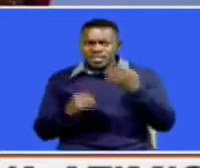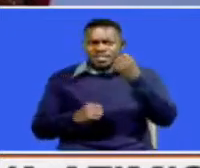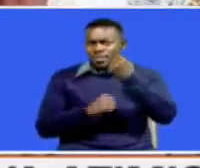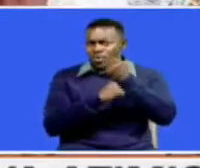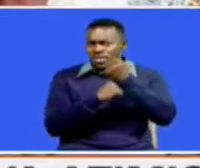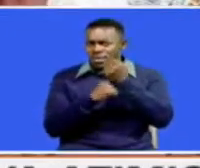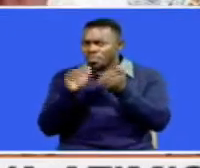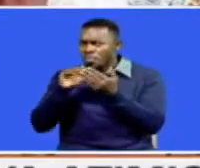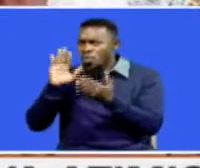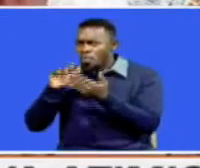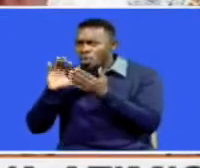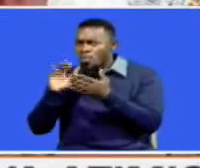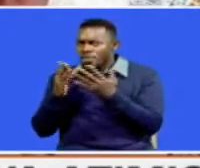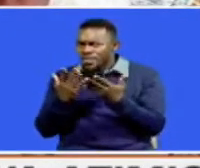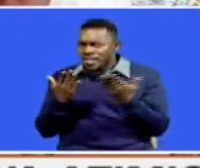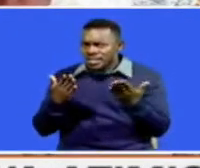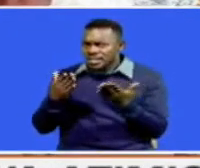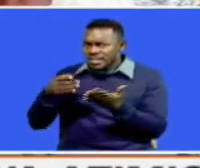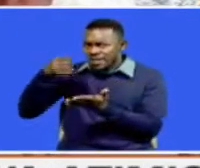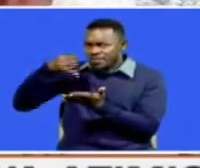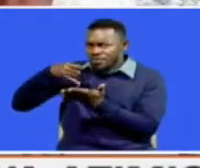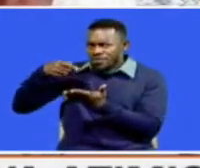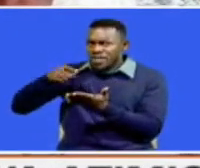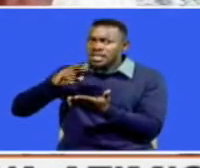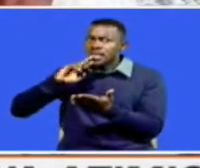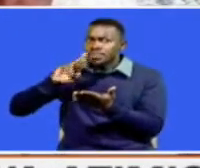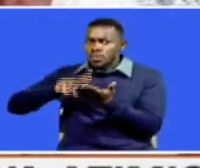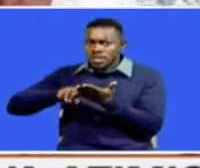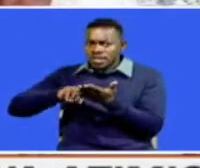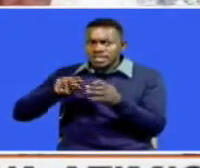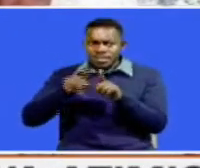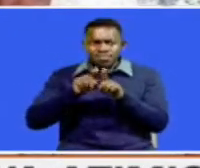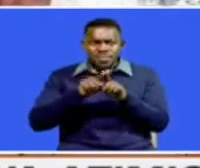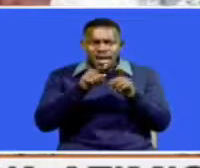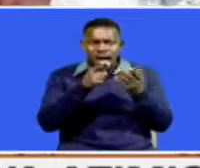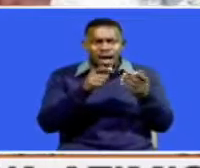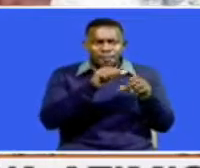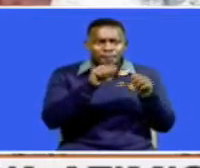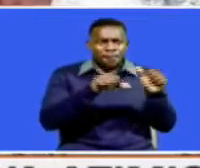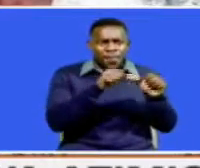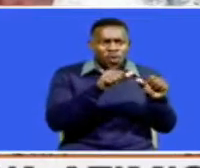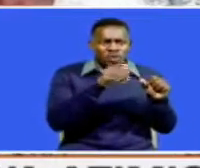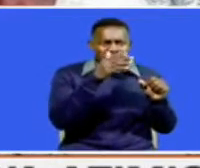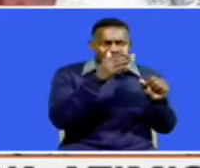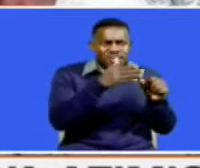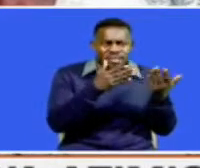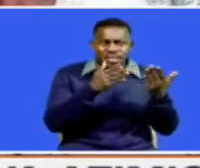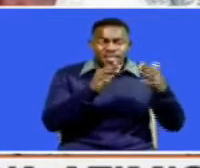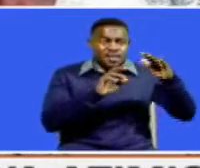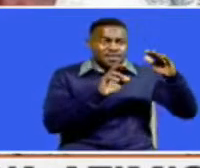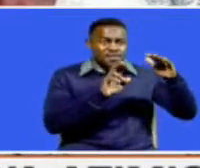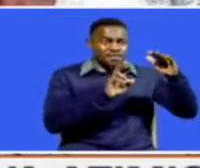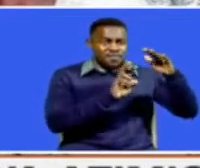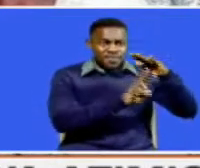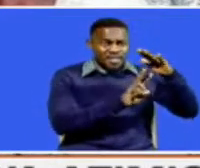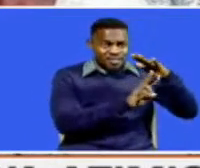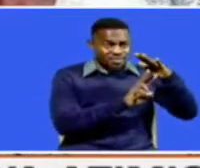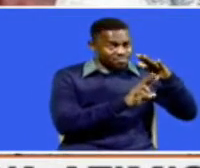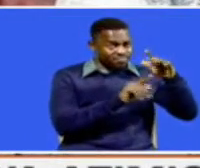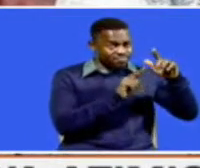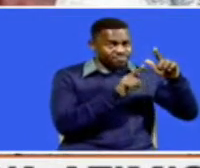baadhi ya mapendekezo kwenye ripoti hii na hata kupendekeza kura ya maoni, huku mgombea mwenza Martha Karua akitofautiana